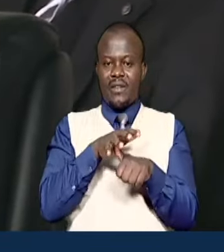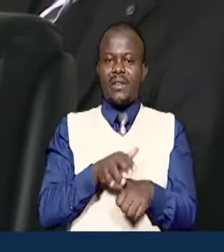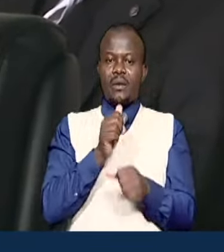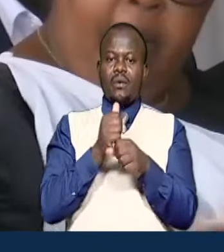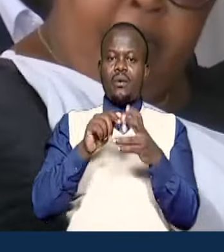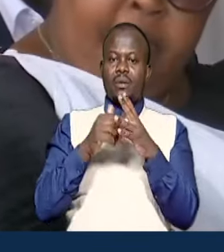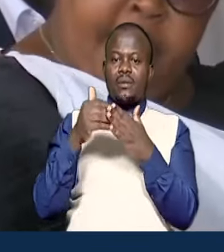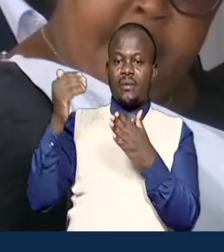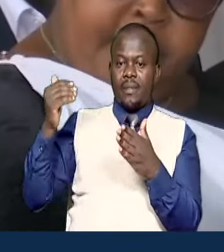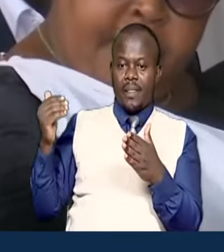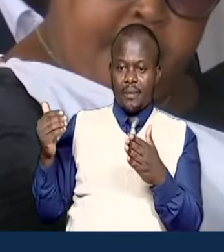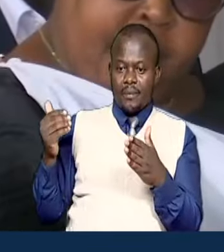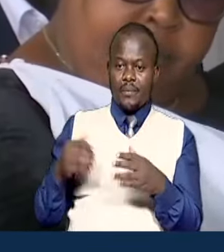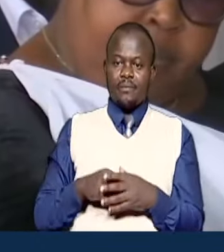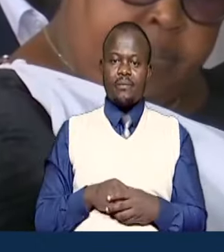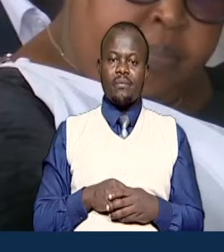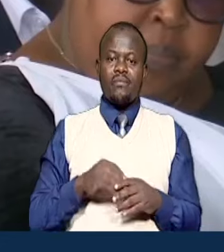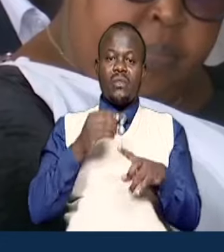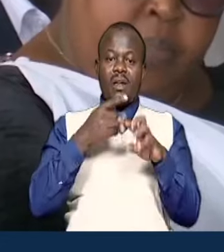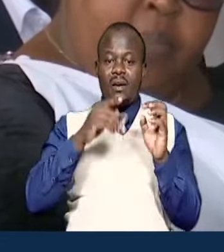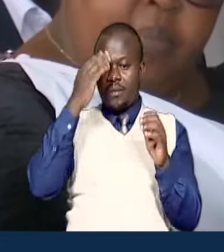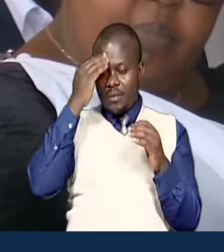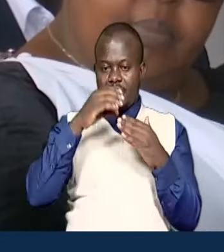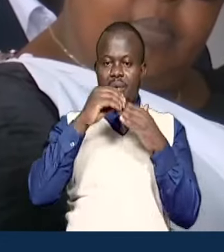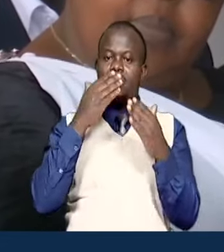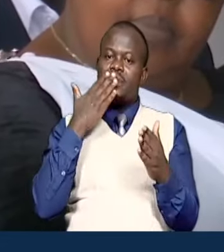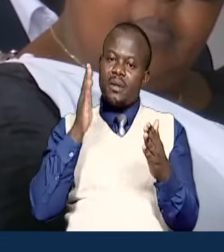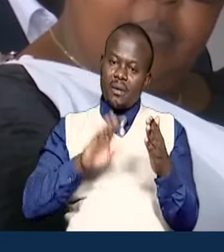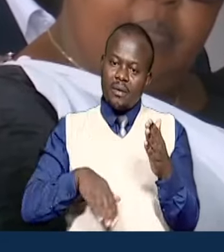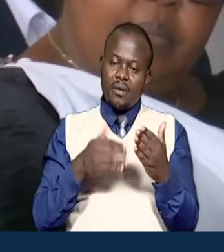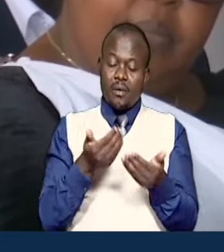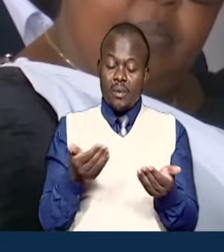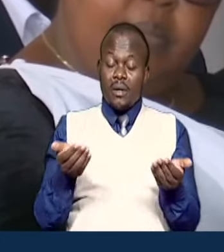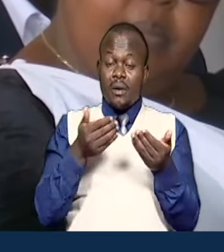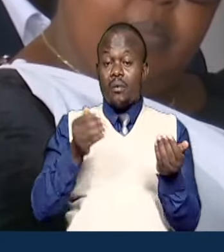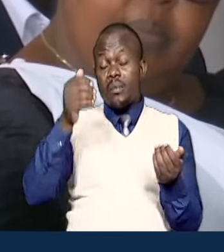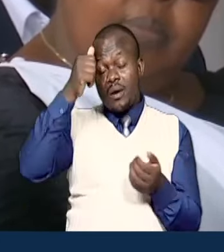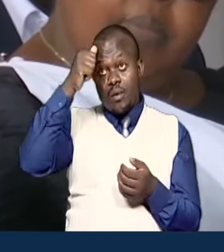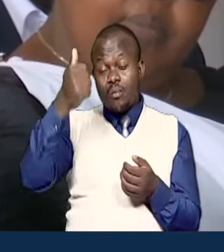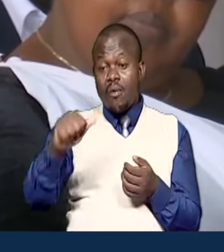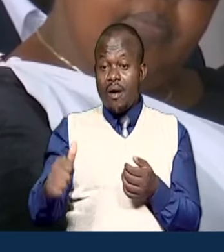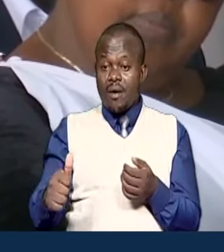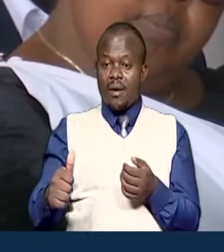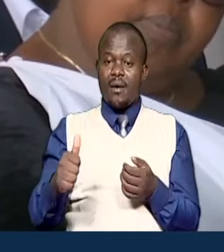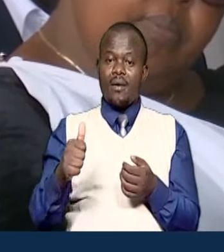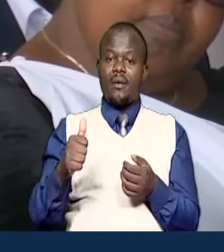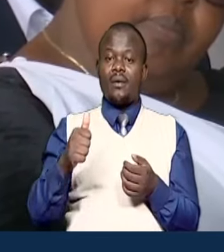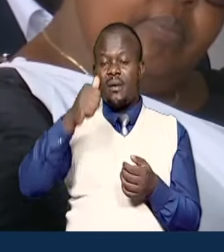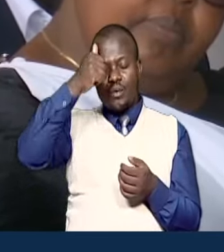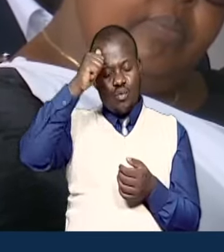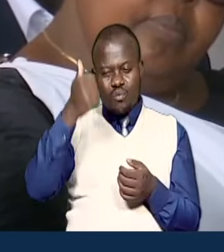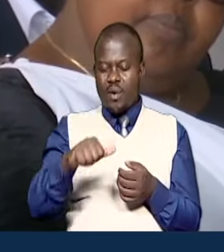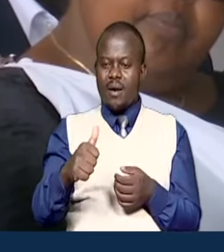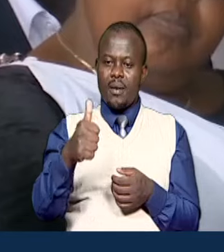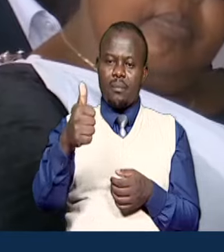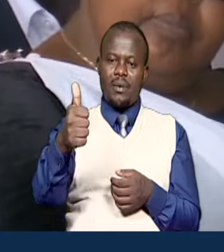mbere. Ariko kubera ubuyobozi bubi, umwana yari wa mwana uzi ubwenge w'umuhanga,